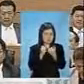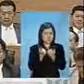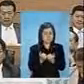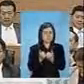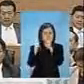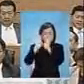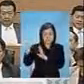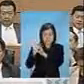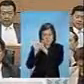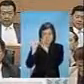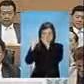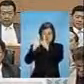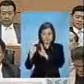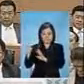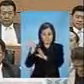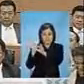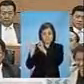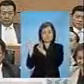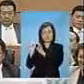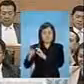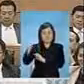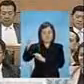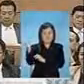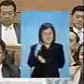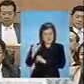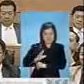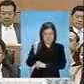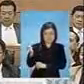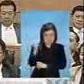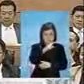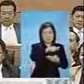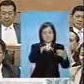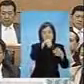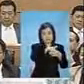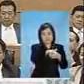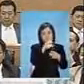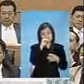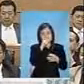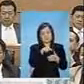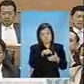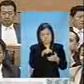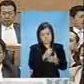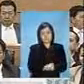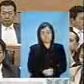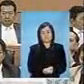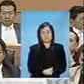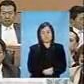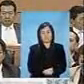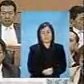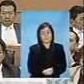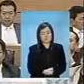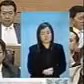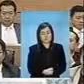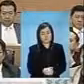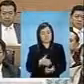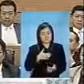บแต่งตั้งหรือแบบสรรหาคัดสรรมามันดีกว่ามันน่ายกย่องเสียกว่าแบบเลือกตั้งท่านประธานที่เคารพครับผมกราบเรียนท่